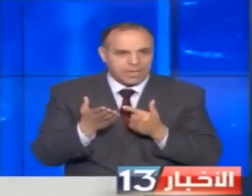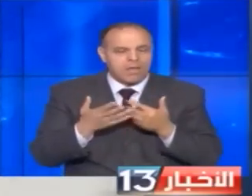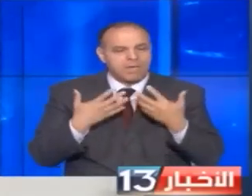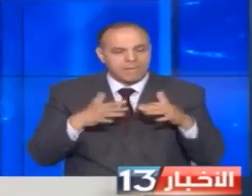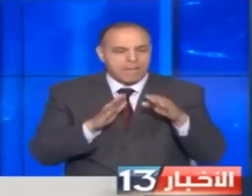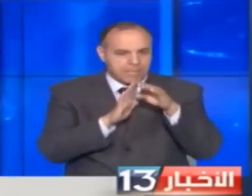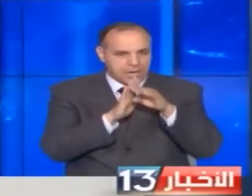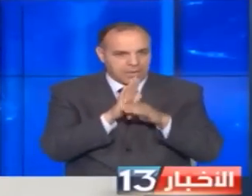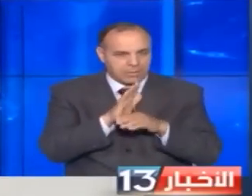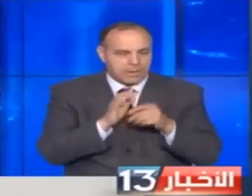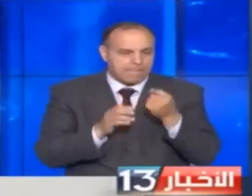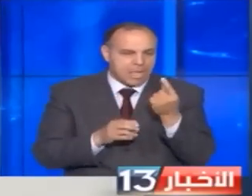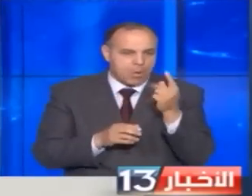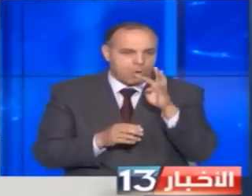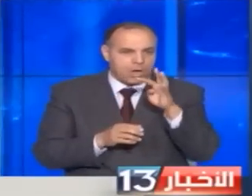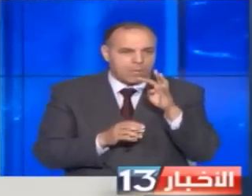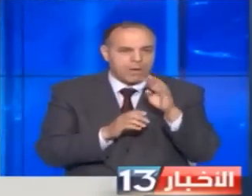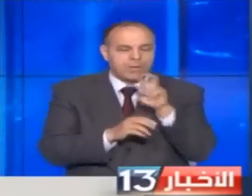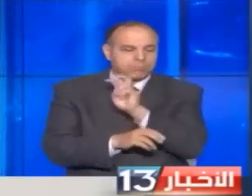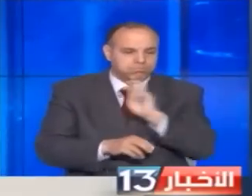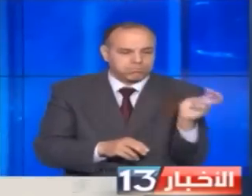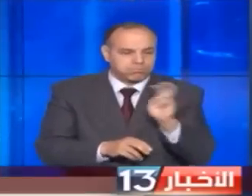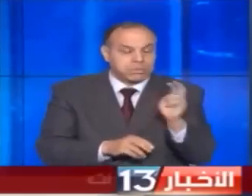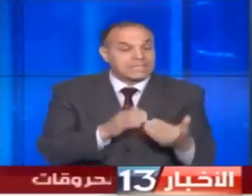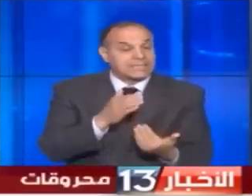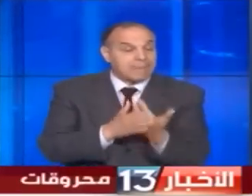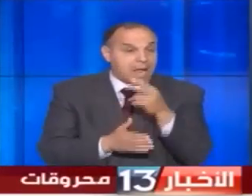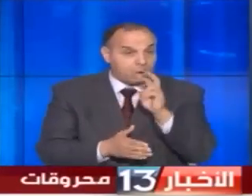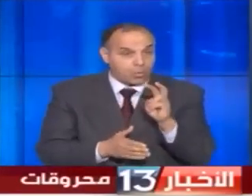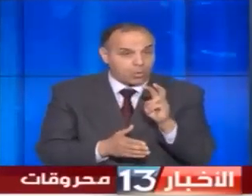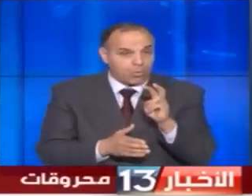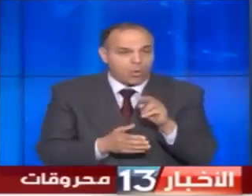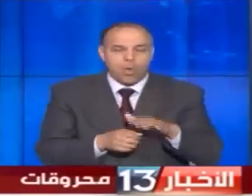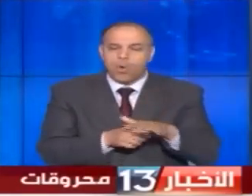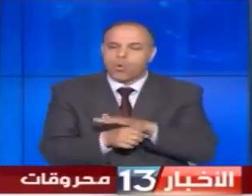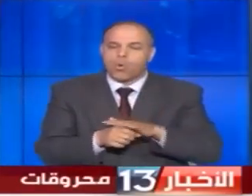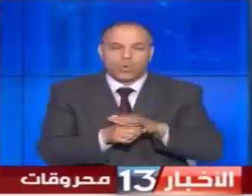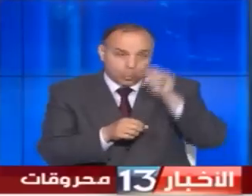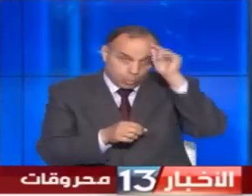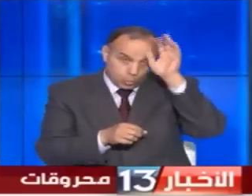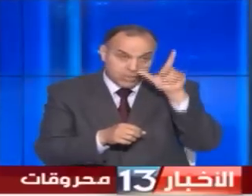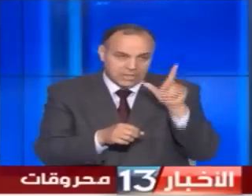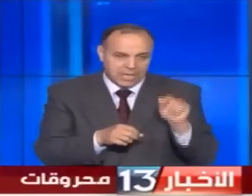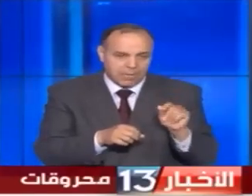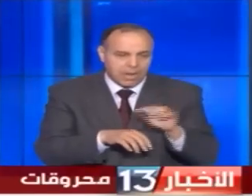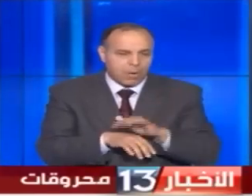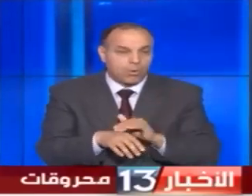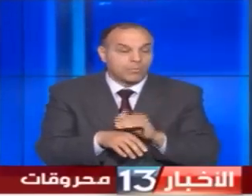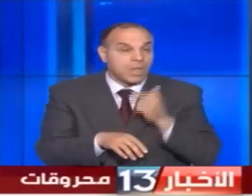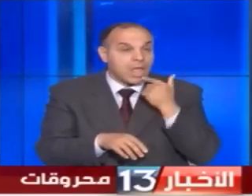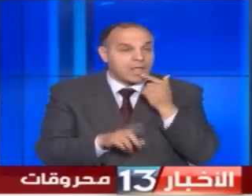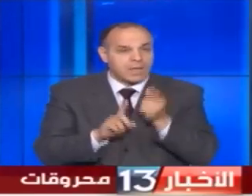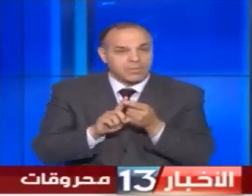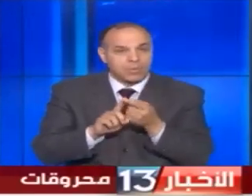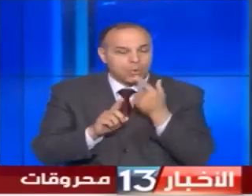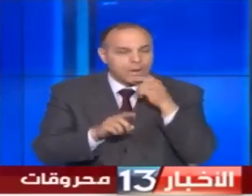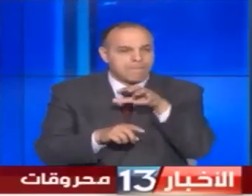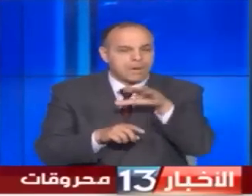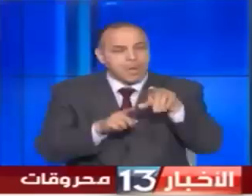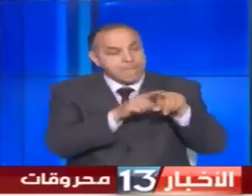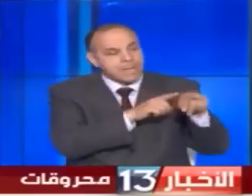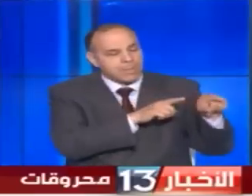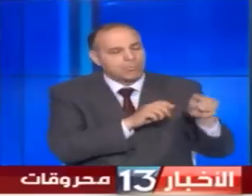برمجه مائه واربعين صفر انطلاقا من صباح اليوم لتشمل مختلف ولايات الجمهوريه وبالخصوص المناطق